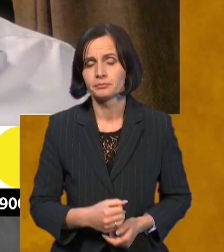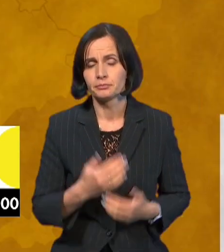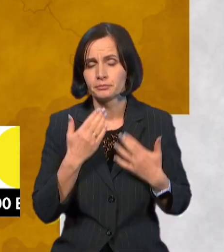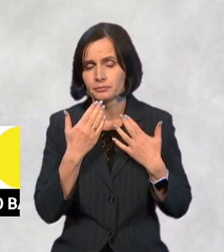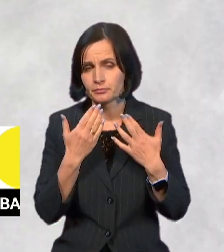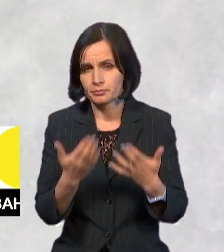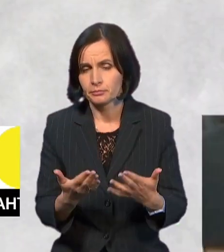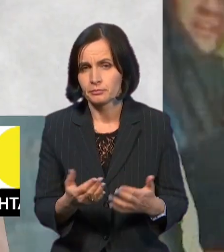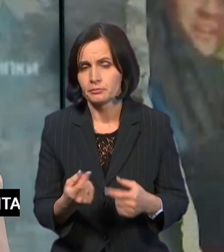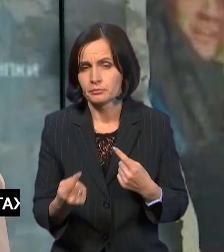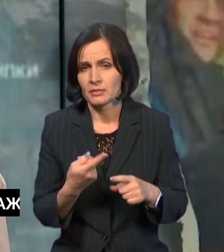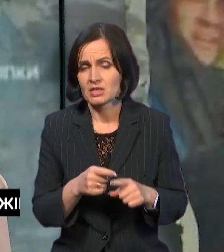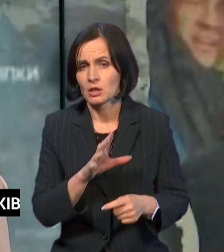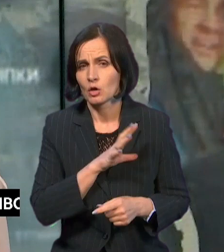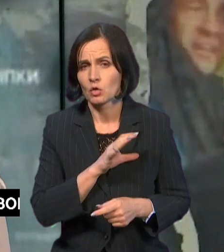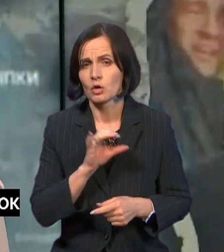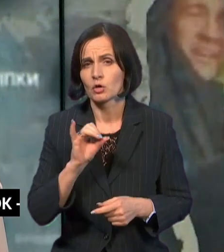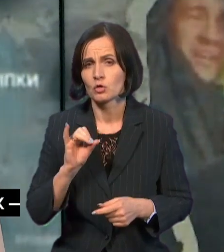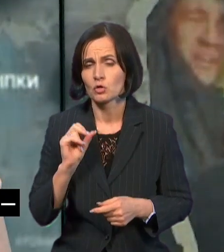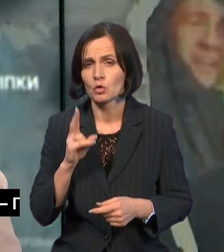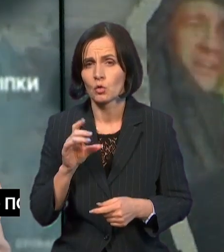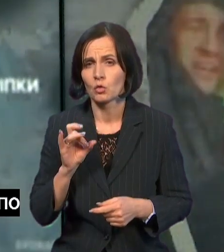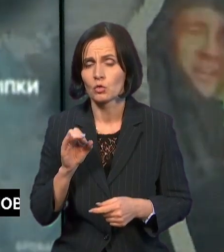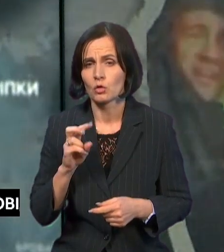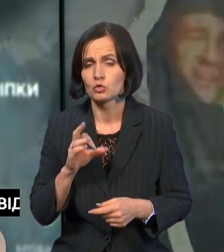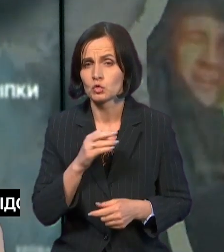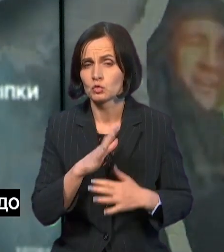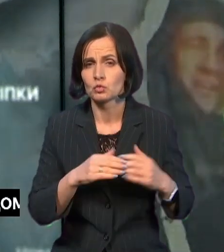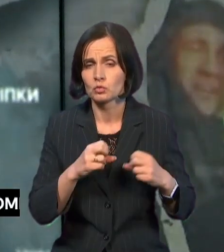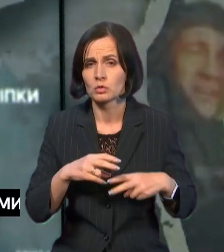за ваші прогнози. Це був Юрій Корольчук, експерт Інституту енергетичних досліджень.